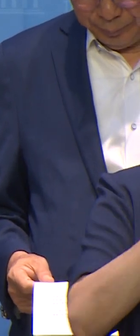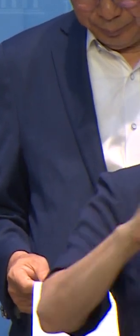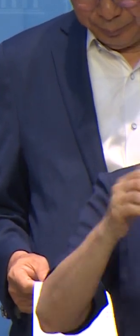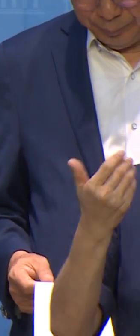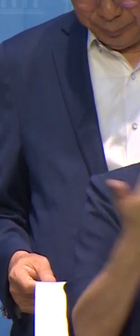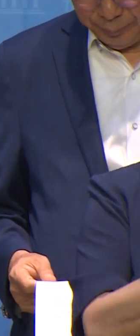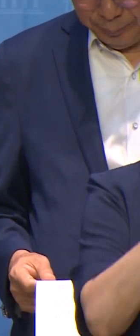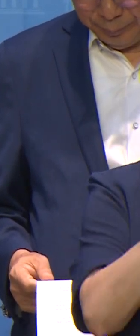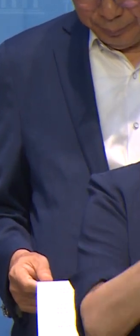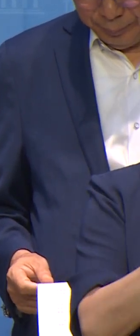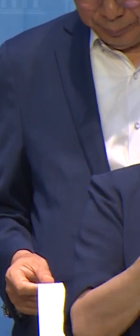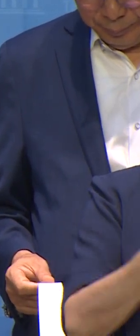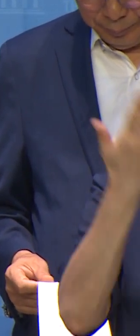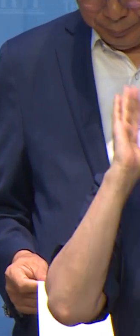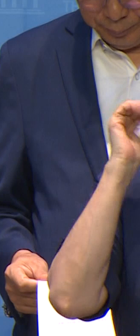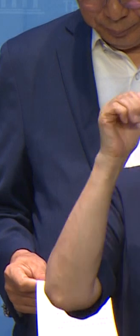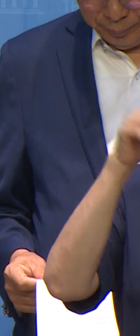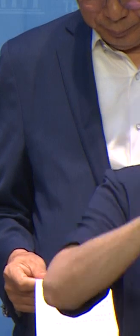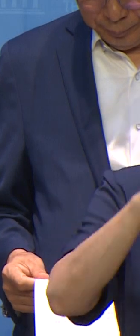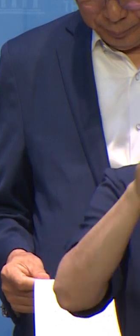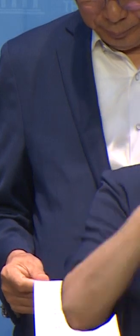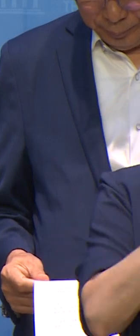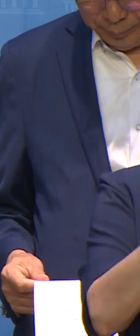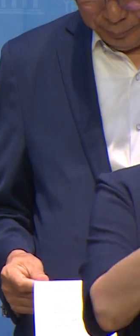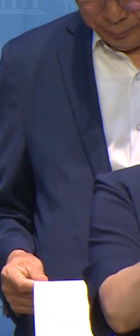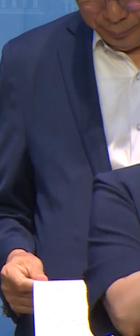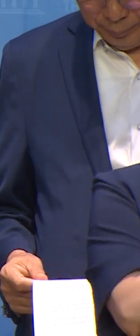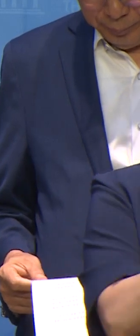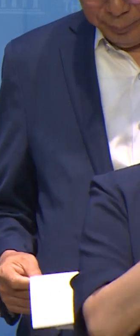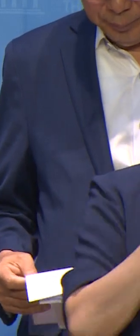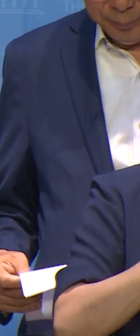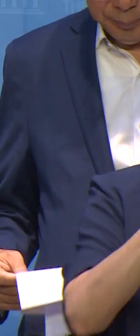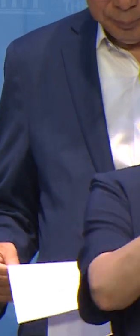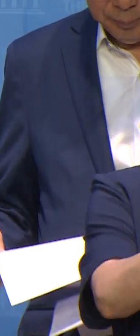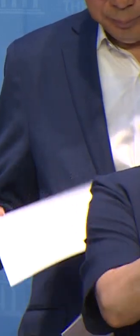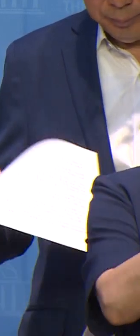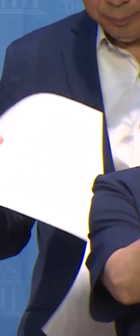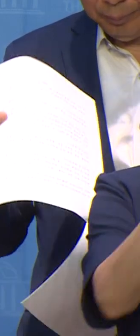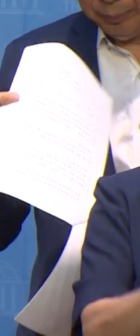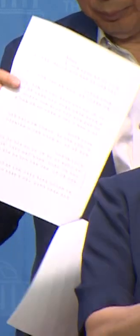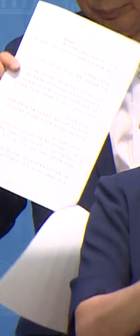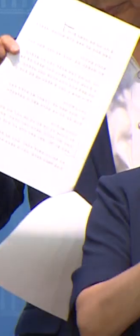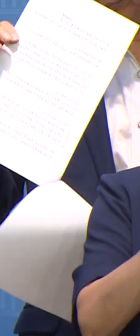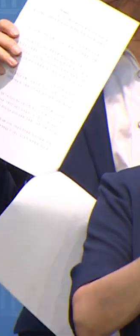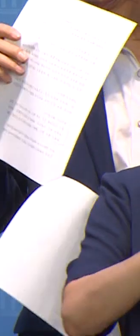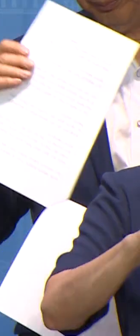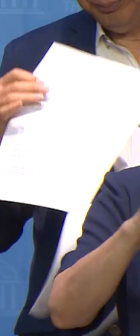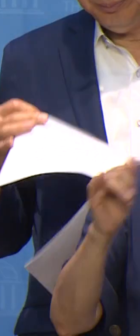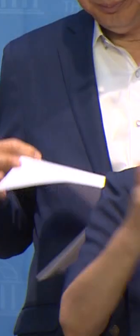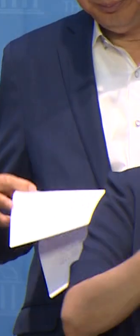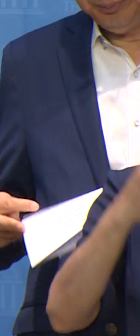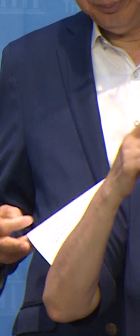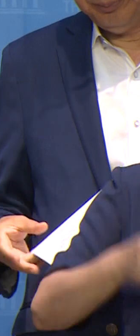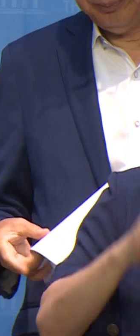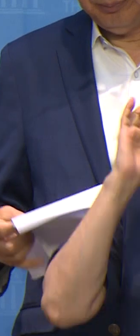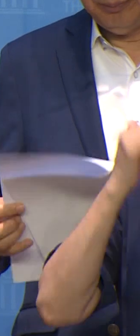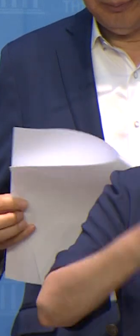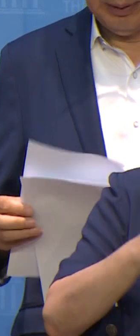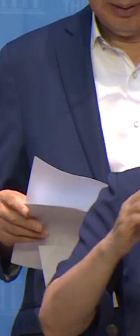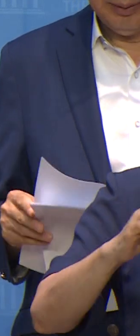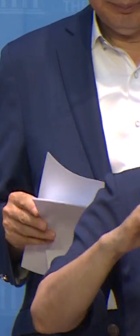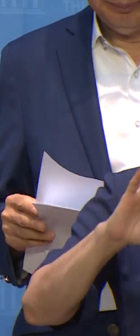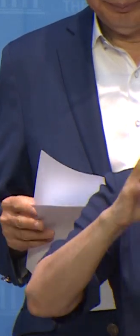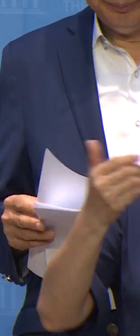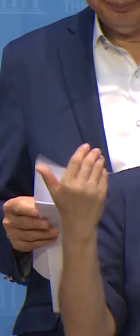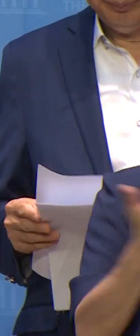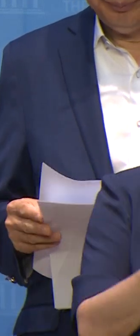세력이라면 지난 대선에서 민주당을 지지했던 48%의 국민도 윤 대통령에 이른 반국가